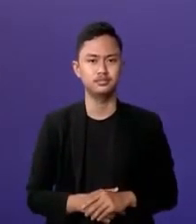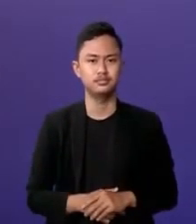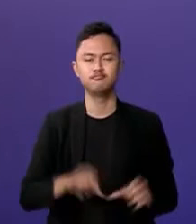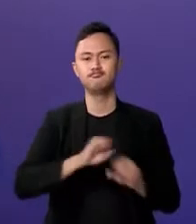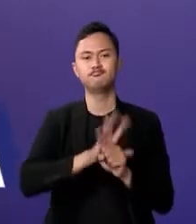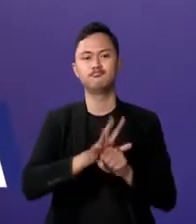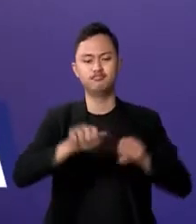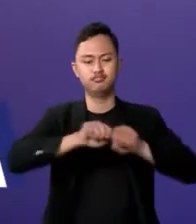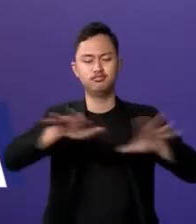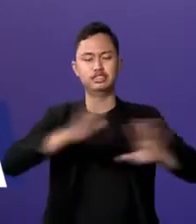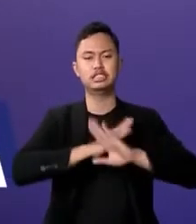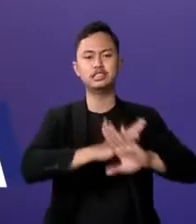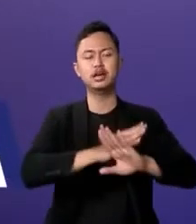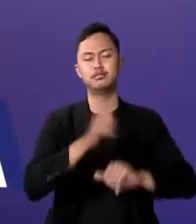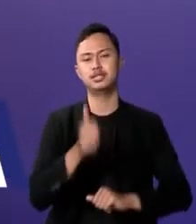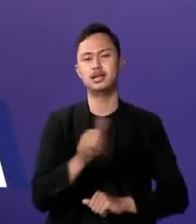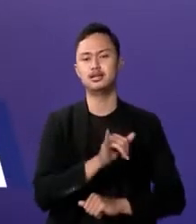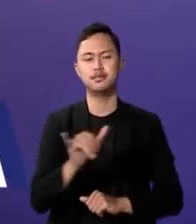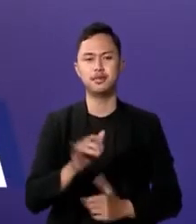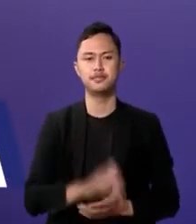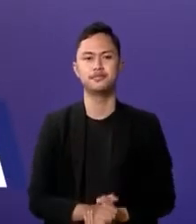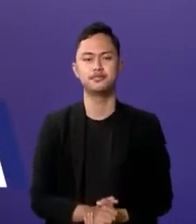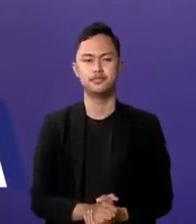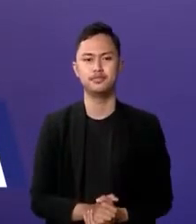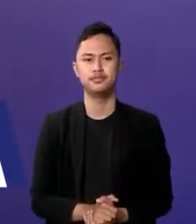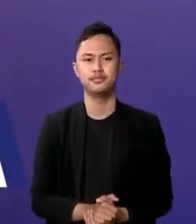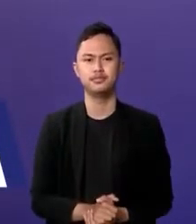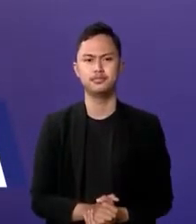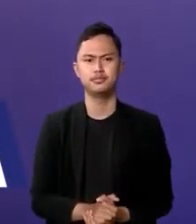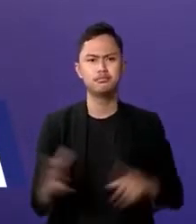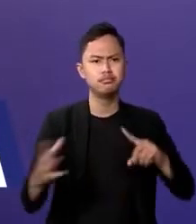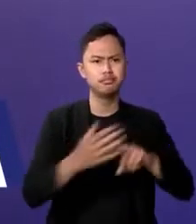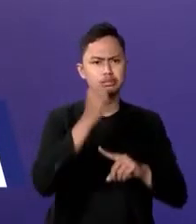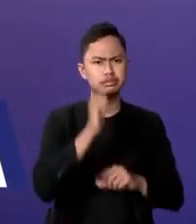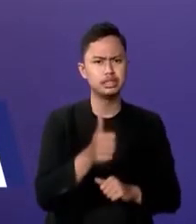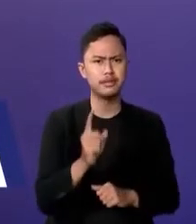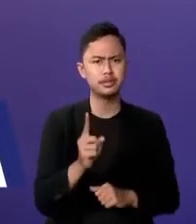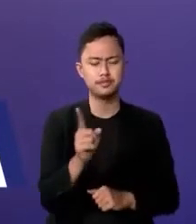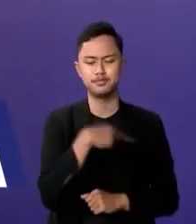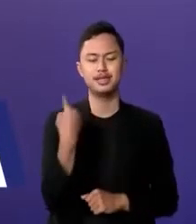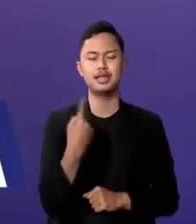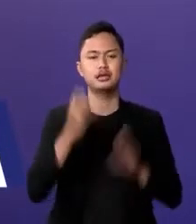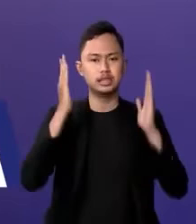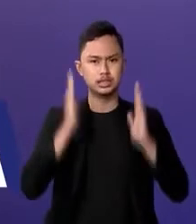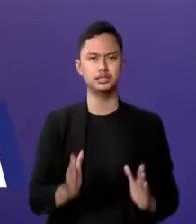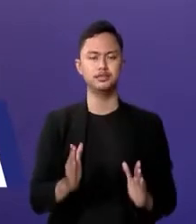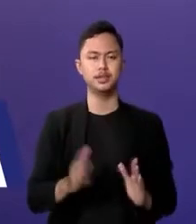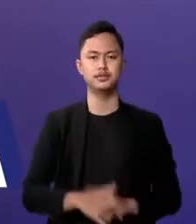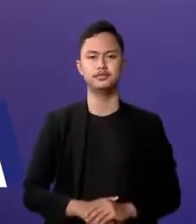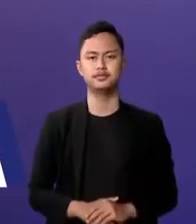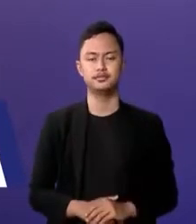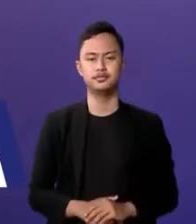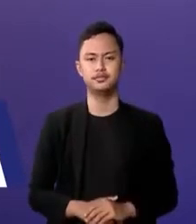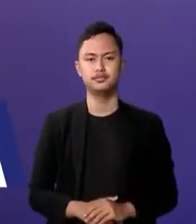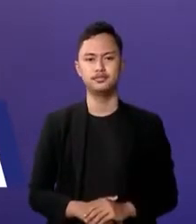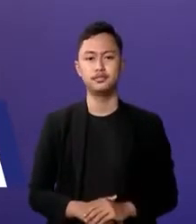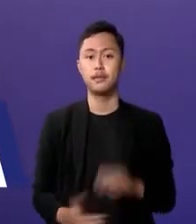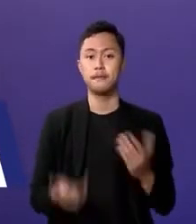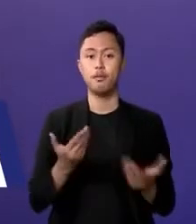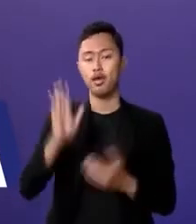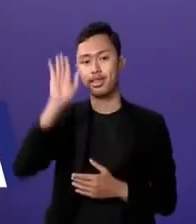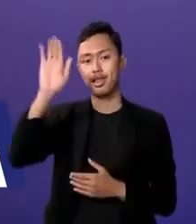pencegahan penyebaran kofit itu hanya bisa terjadi kalau kita semua disiplin jadi